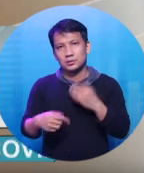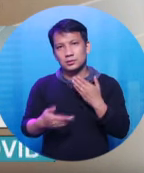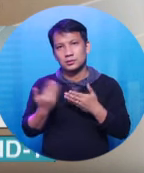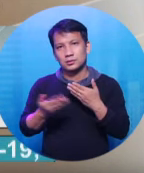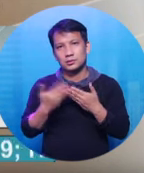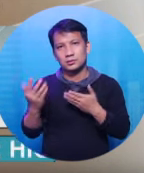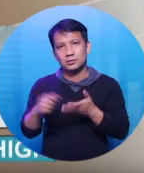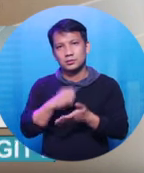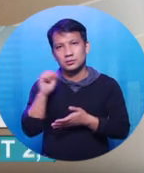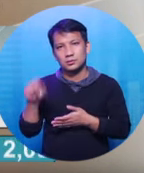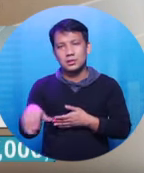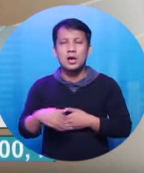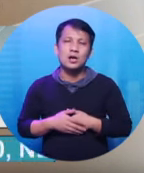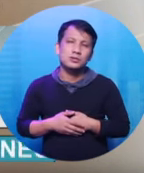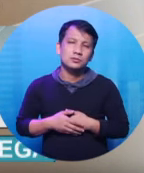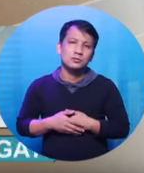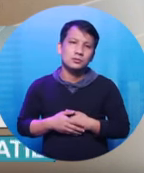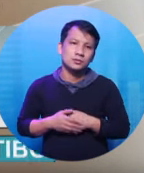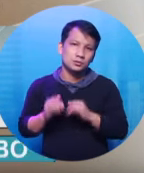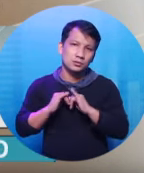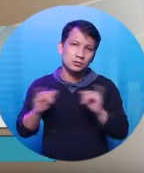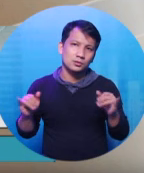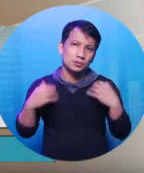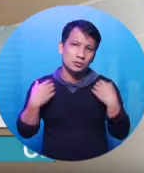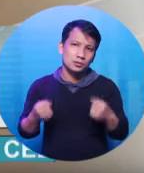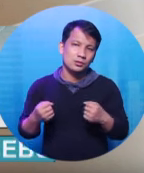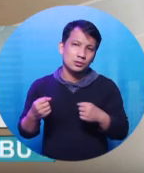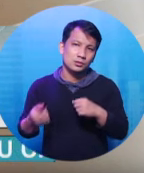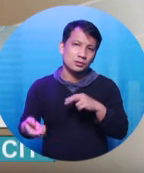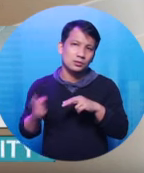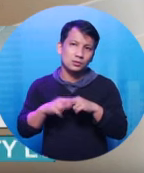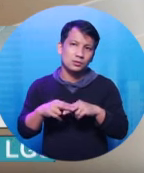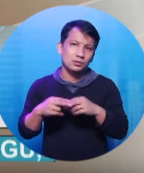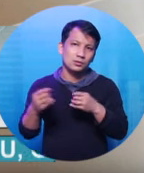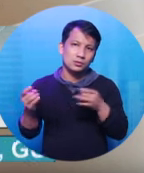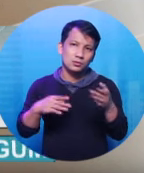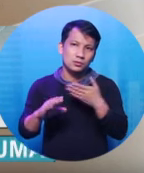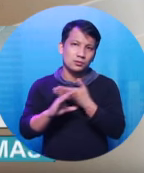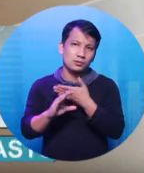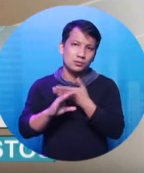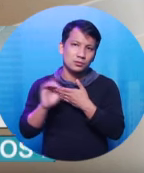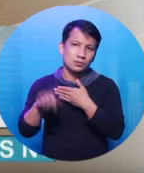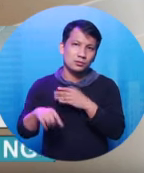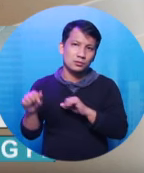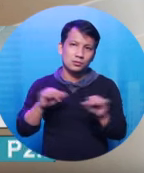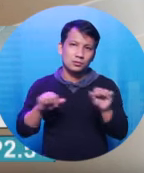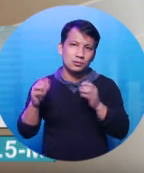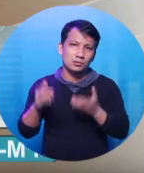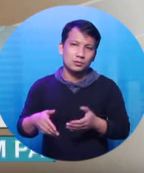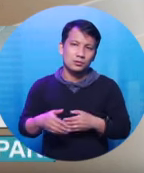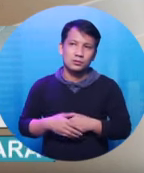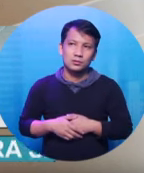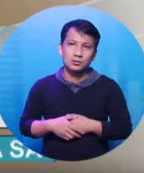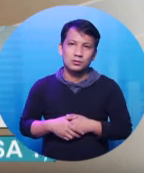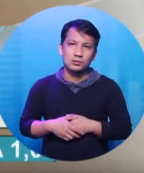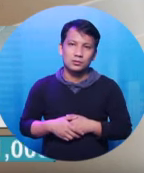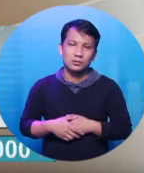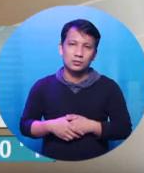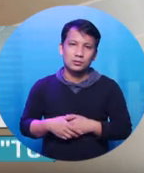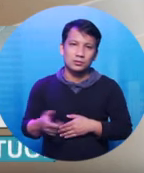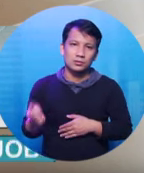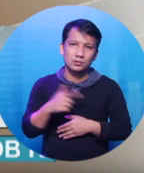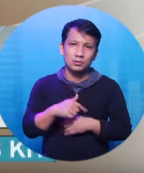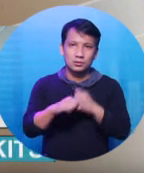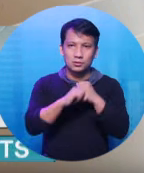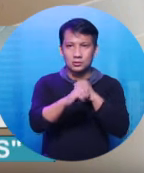kadali itapon sa kanila. Patulad din ng malakas silang magbigay ng kontrata sa kanilang mga artista, how much it's gonna cost. Advertising,